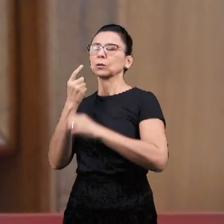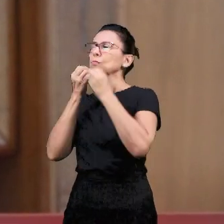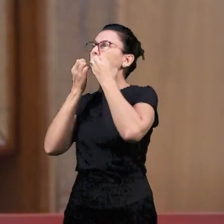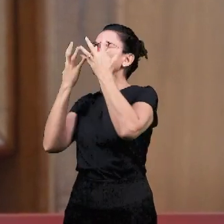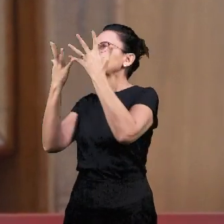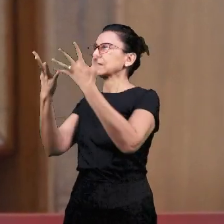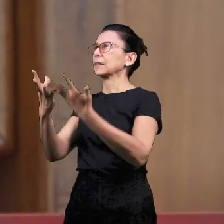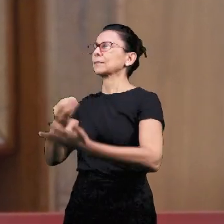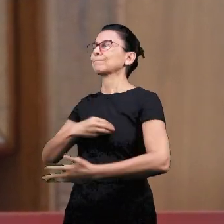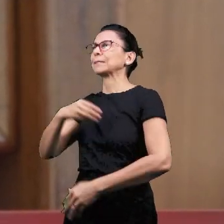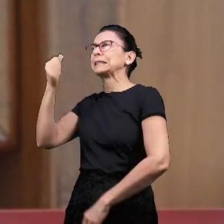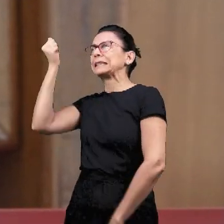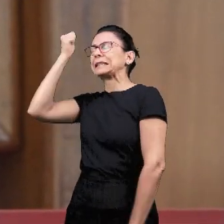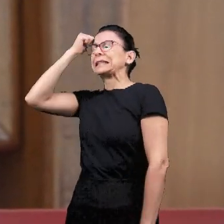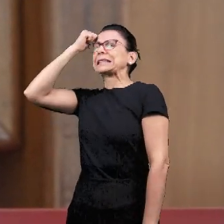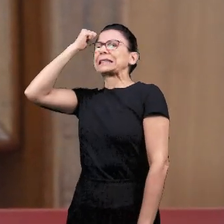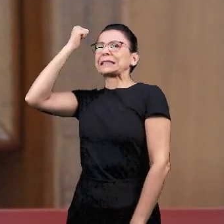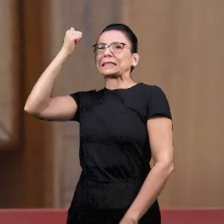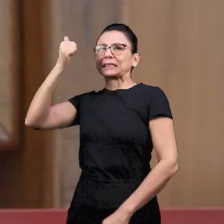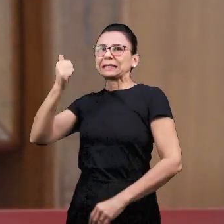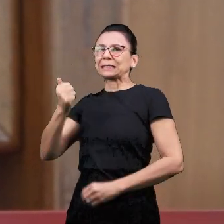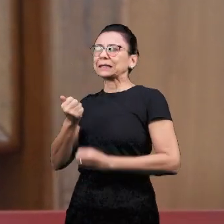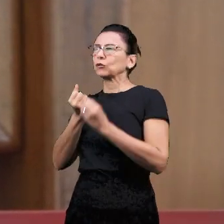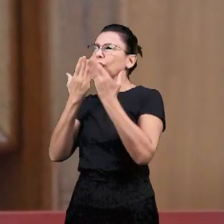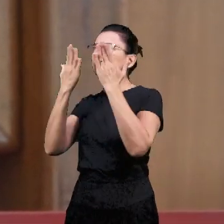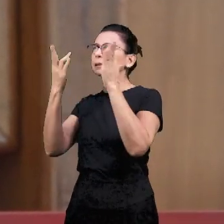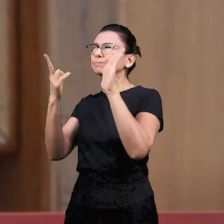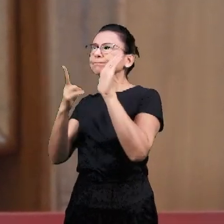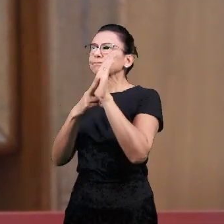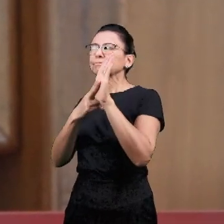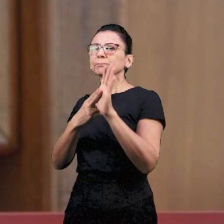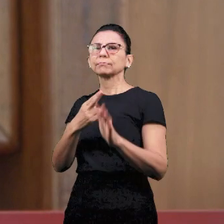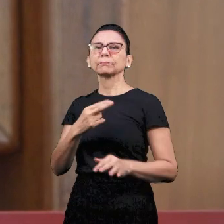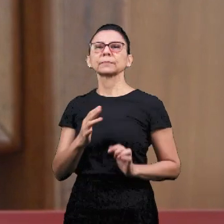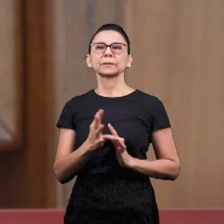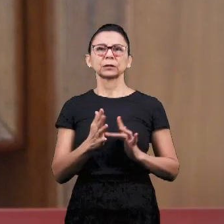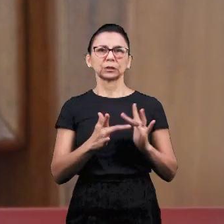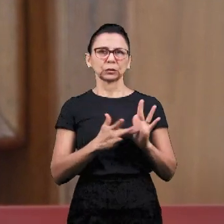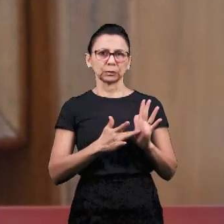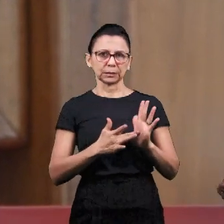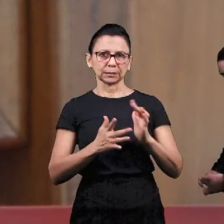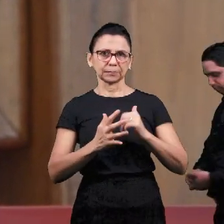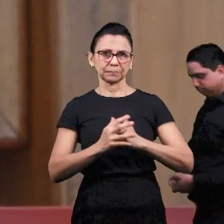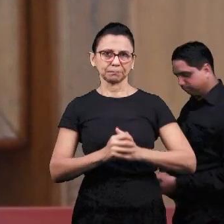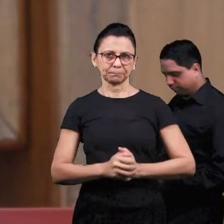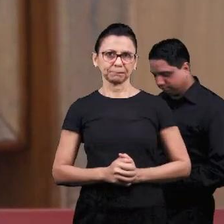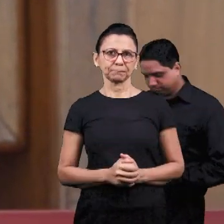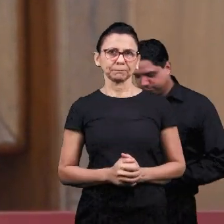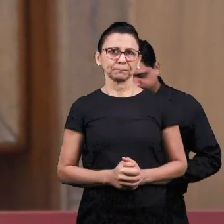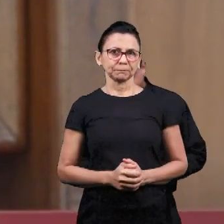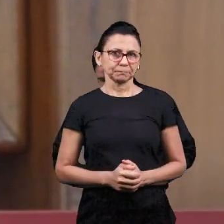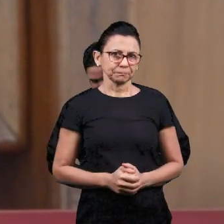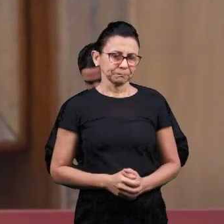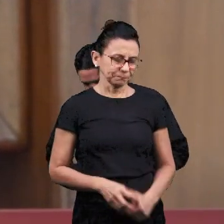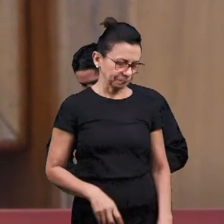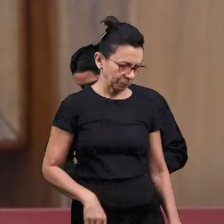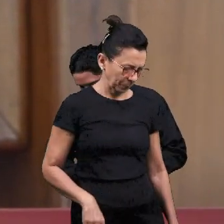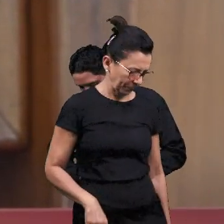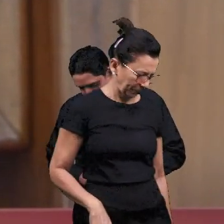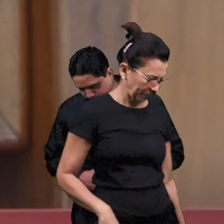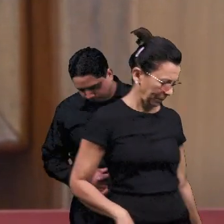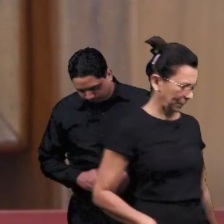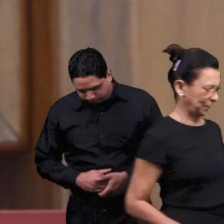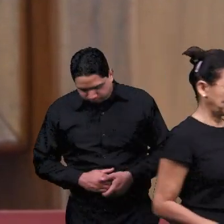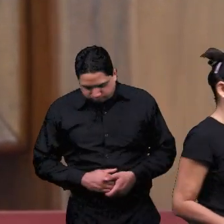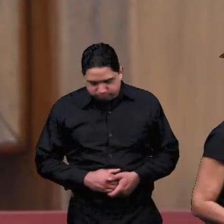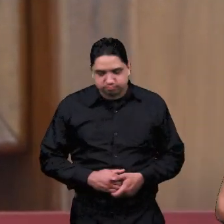repentir en confessant nos péchés au Seigneur Jésus. Très bien répondu, notre sœur de l'Église